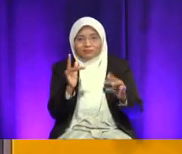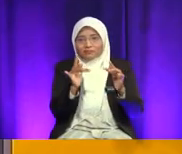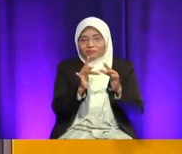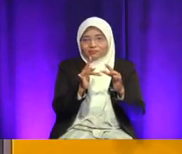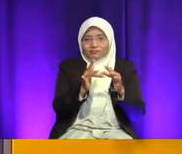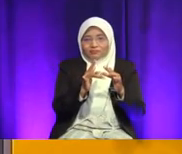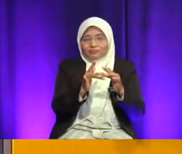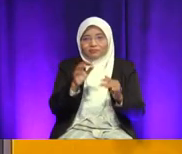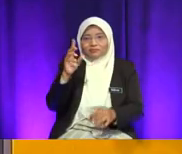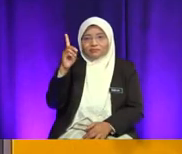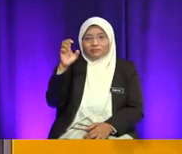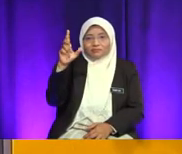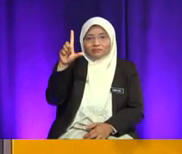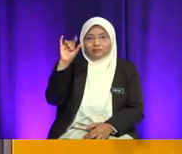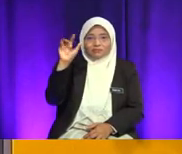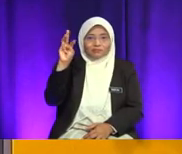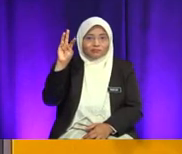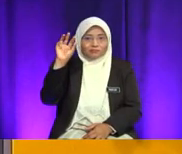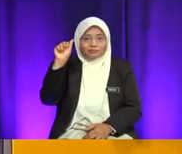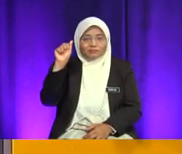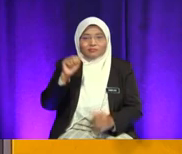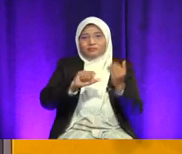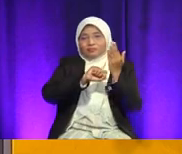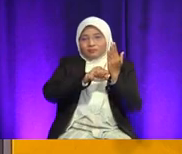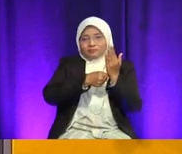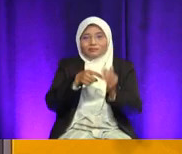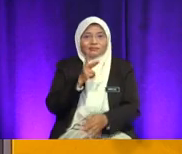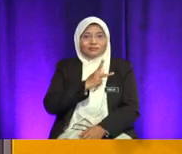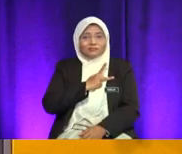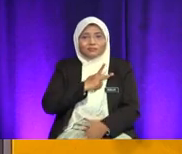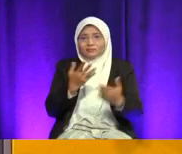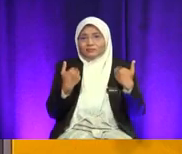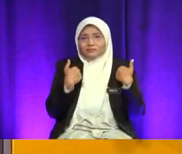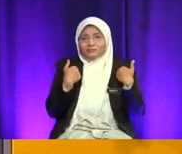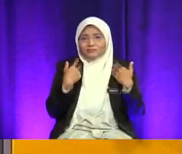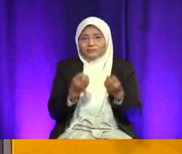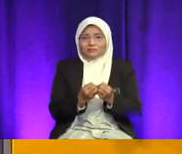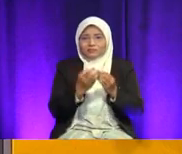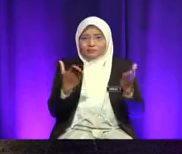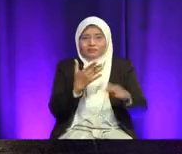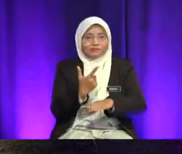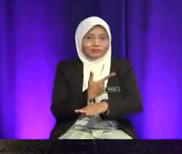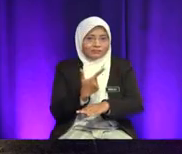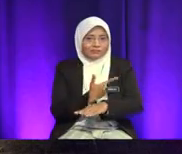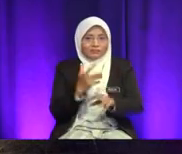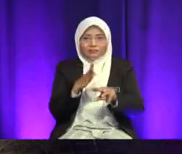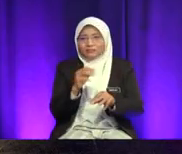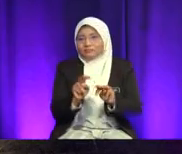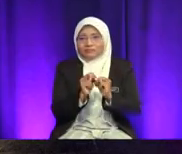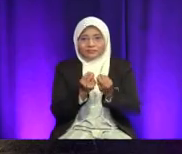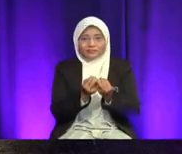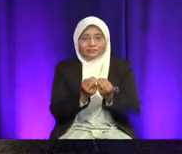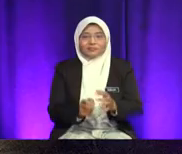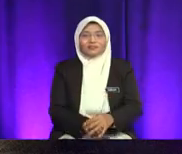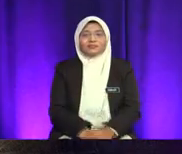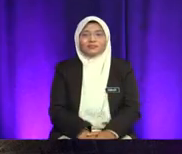sumberku untuk mendapatkan maklumat-maklumat tentang tajuk kita pada hari ini Oke itu dia tadi murid-muri terus